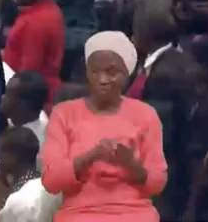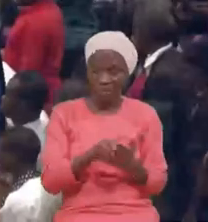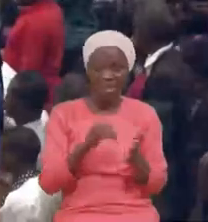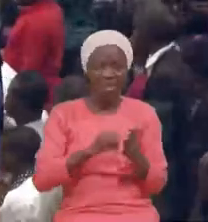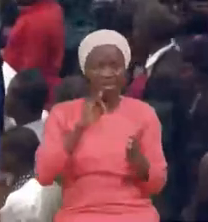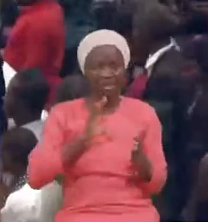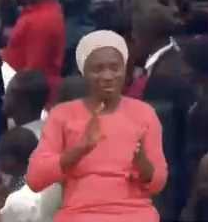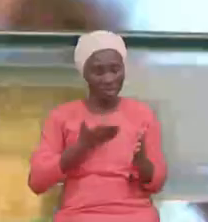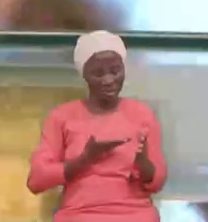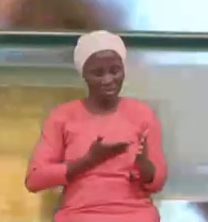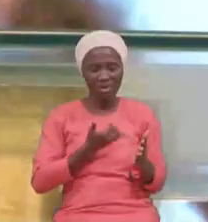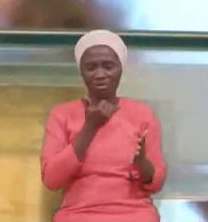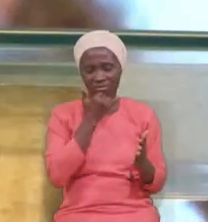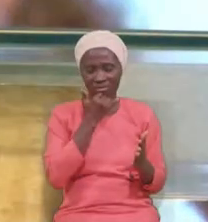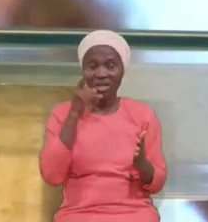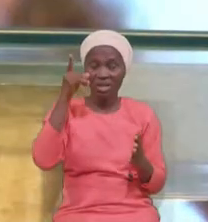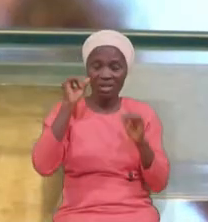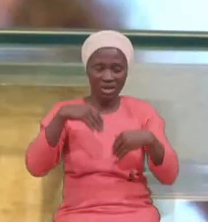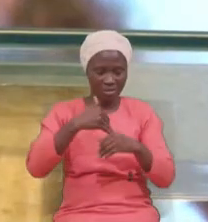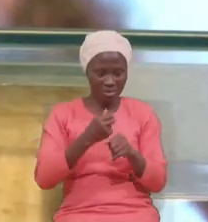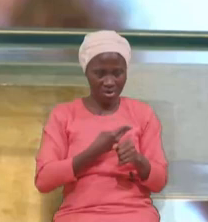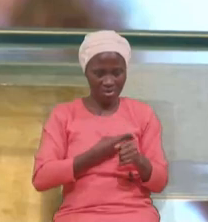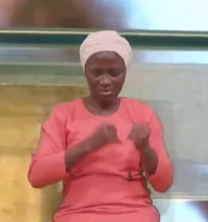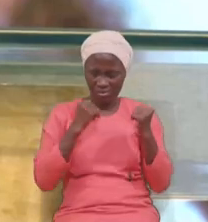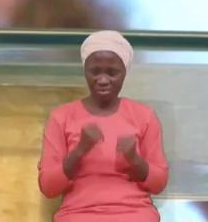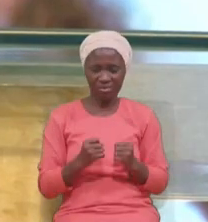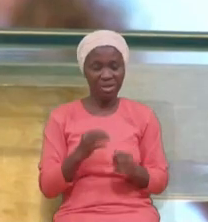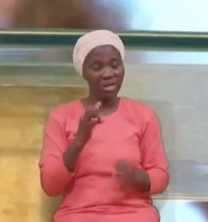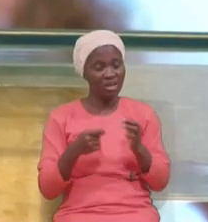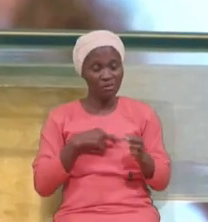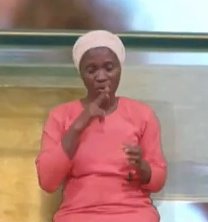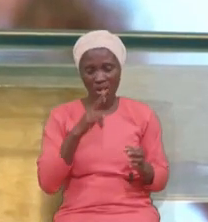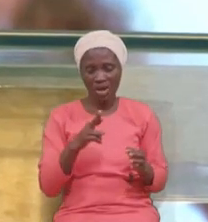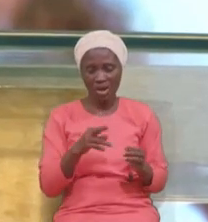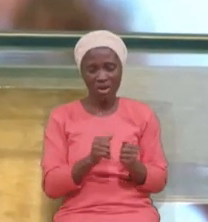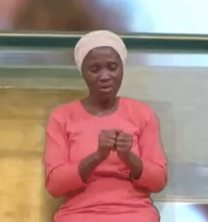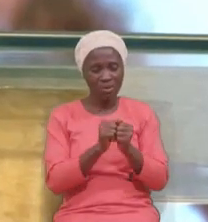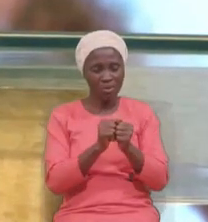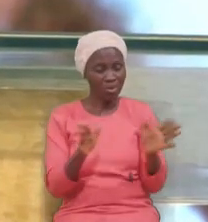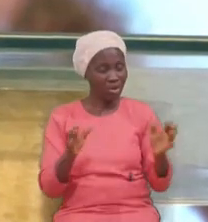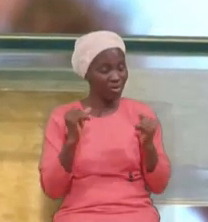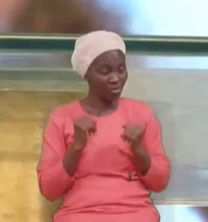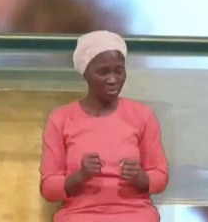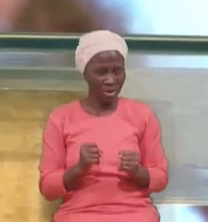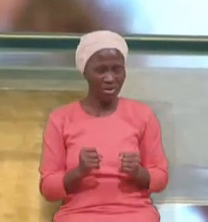faute. Il peut nous fortifier. Si nous sommes sans force, c'est notre faute.